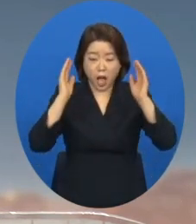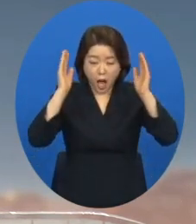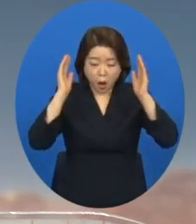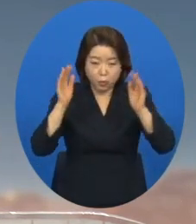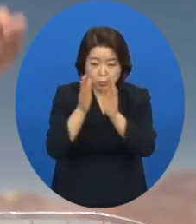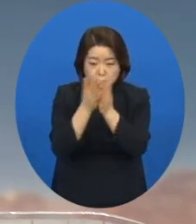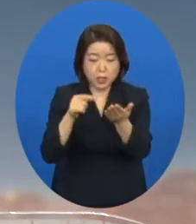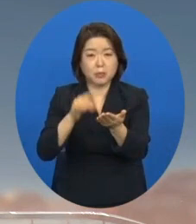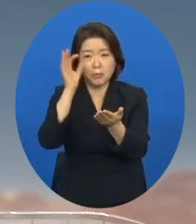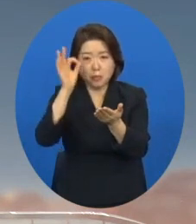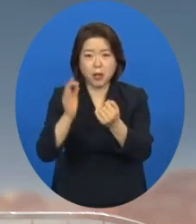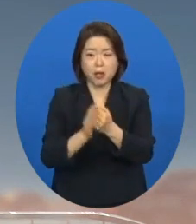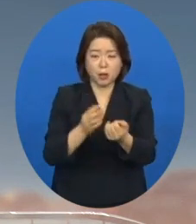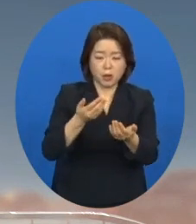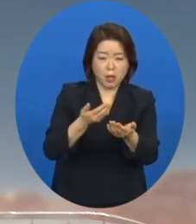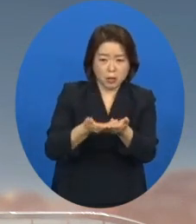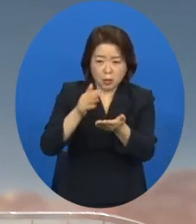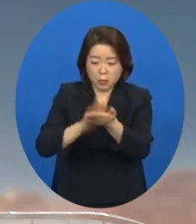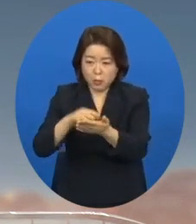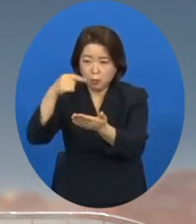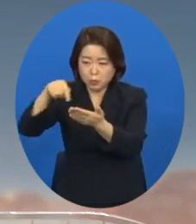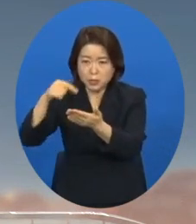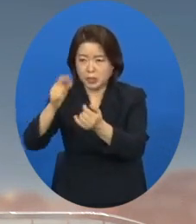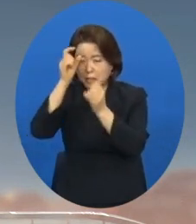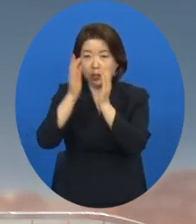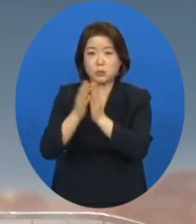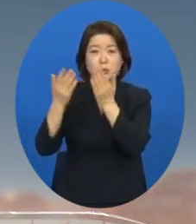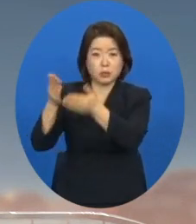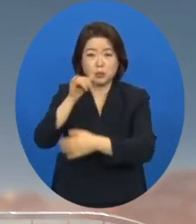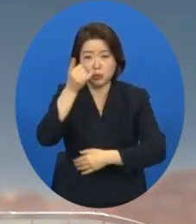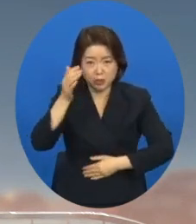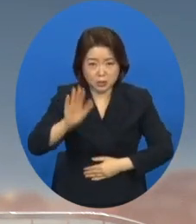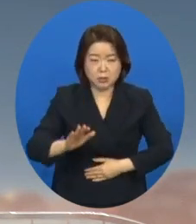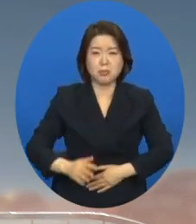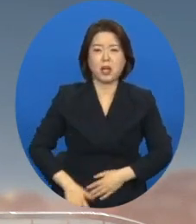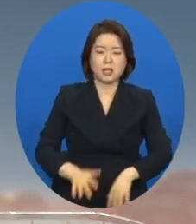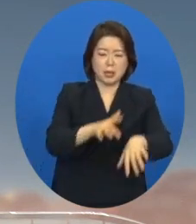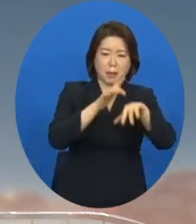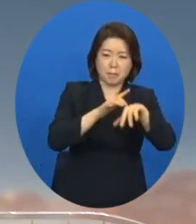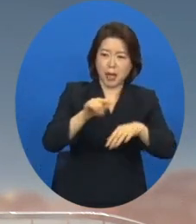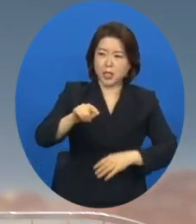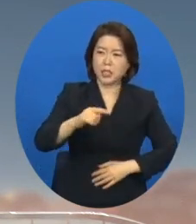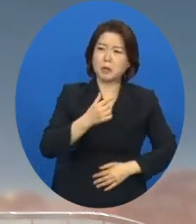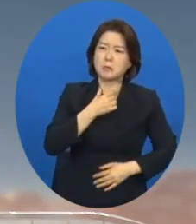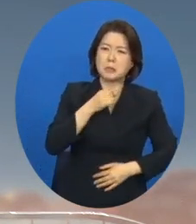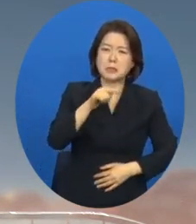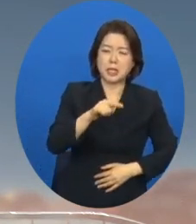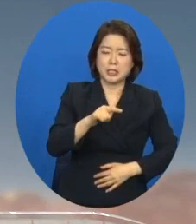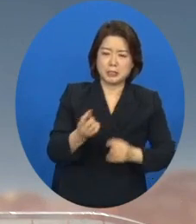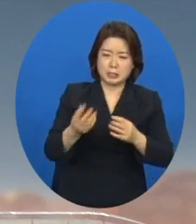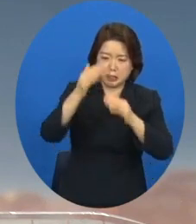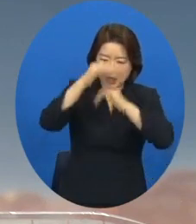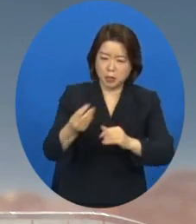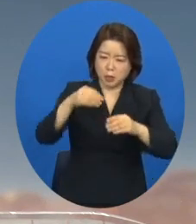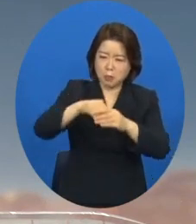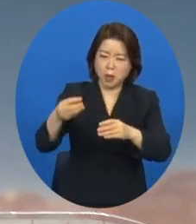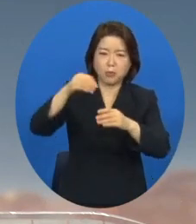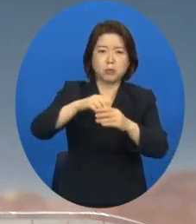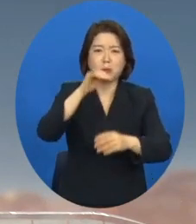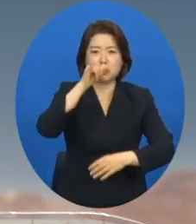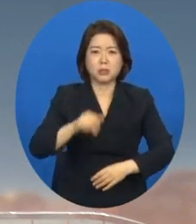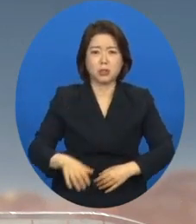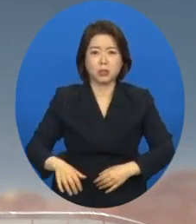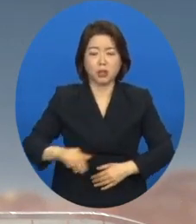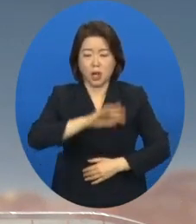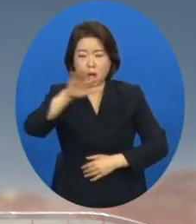있지만 정말 그 마귀가 주장하는 그런 진리를 거역하는 내용들이 막 들어가고 있어요. 우리가